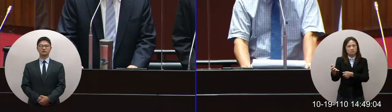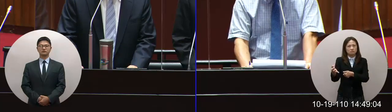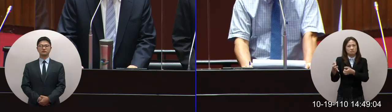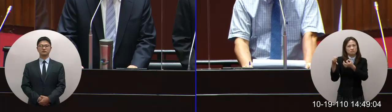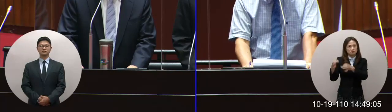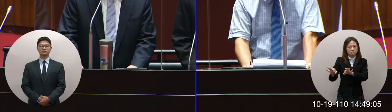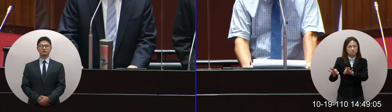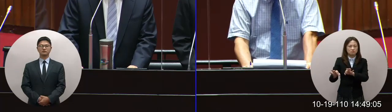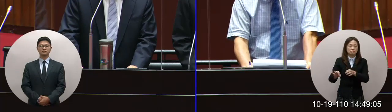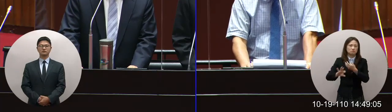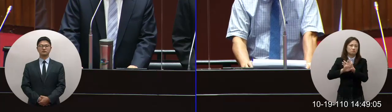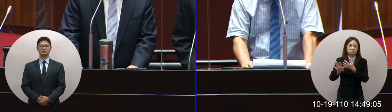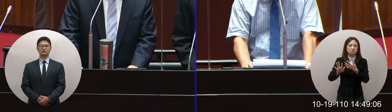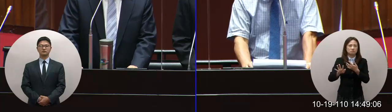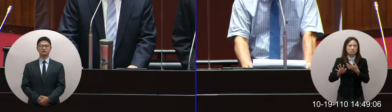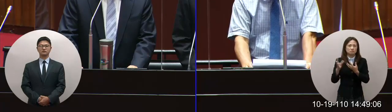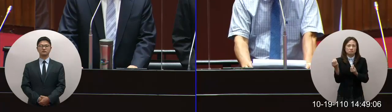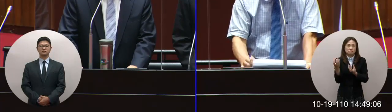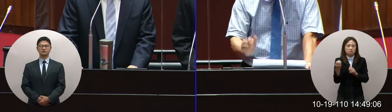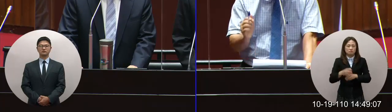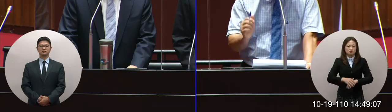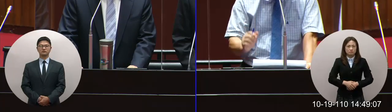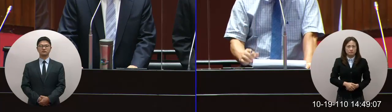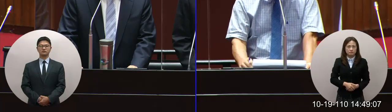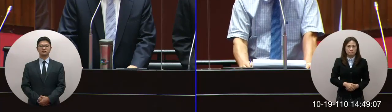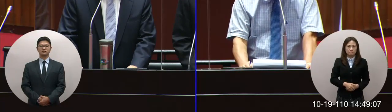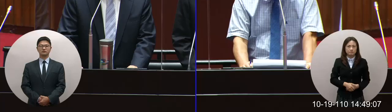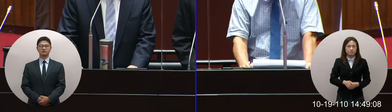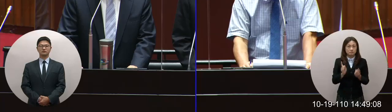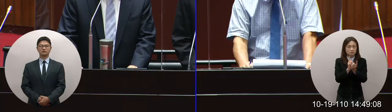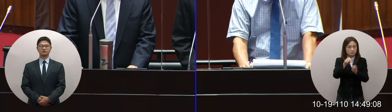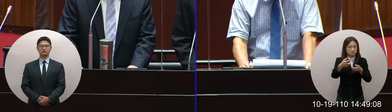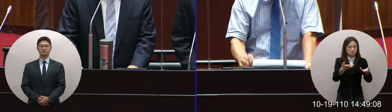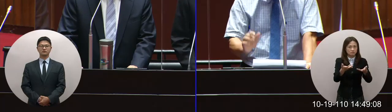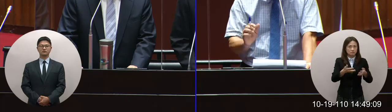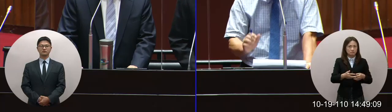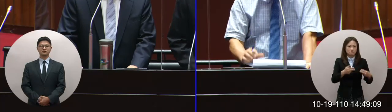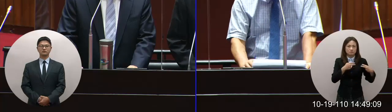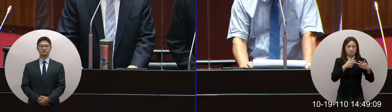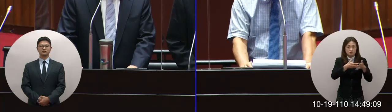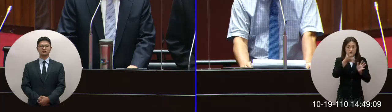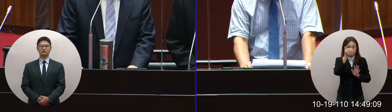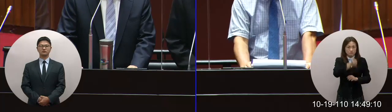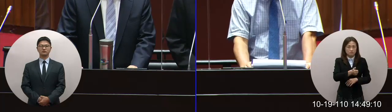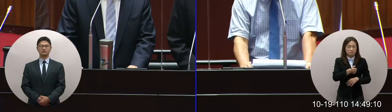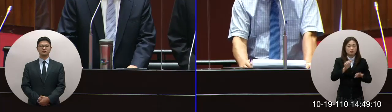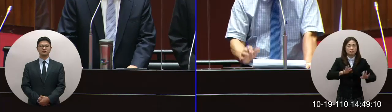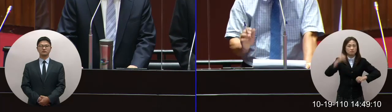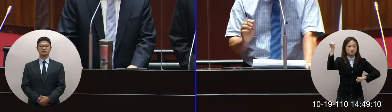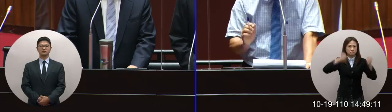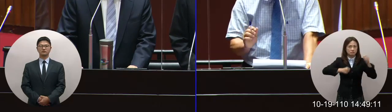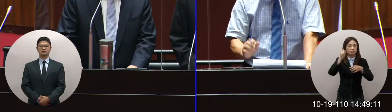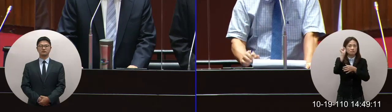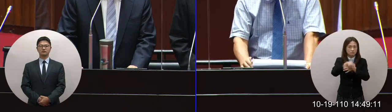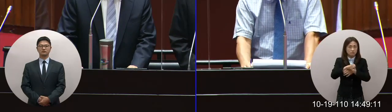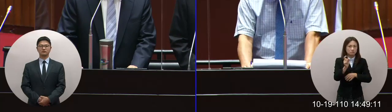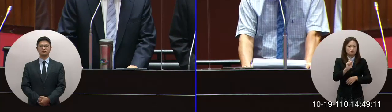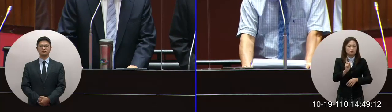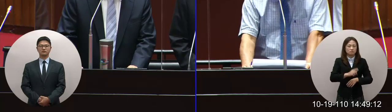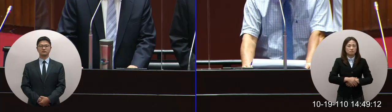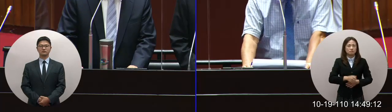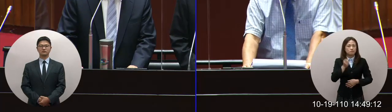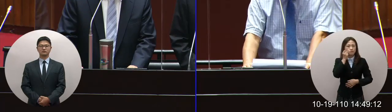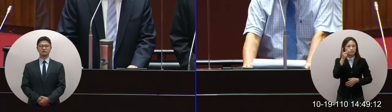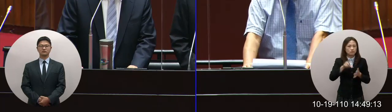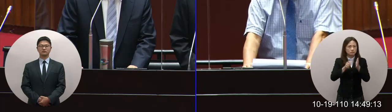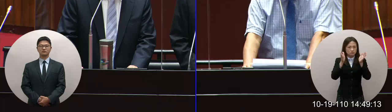事了，哦。那对此，我想法务部蔡部长啊，今天早上有承诺说，一个月内就